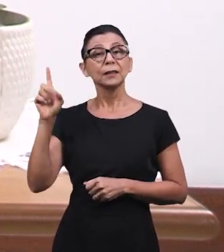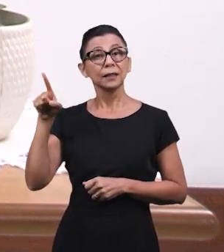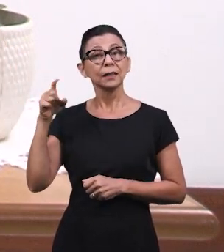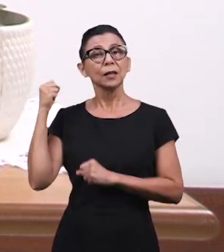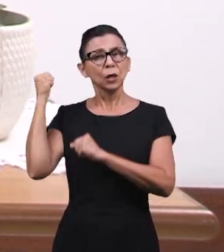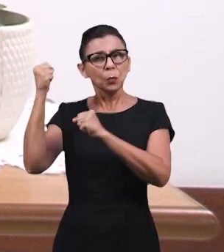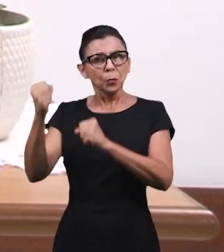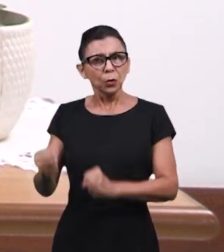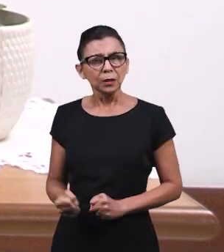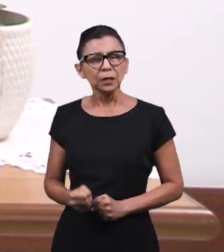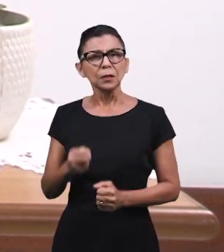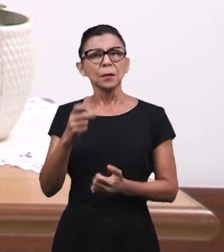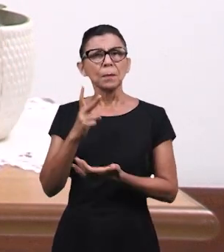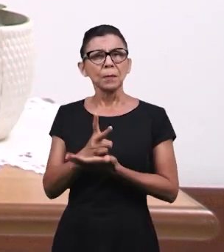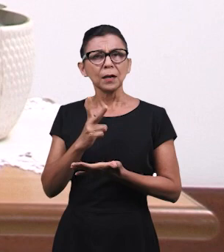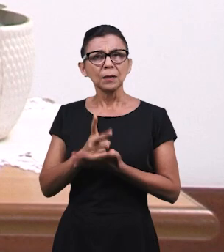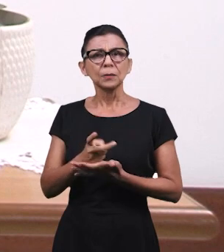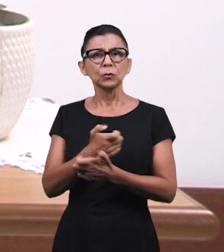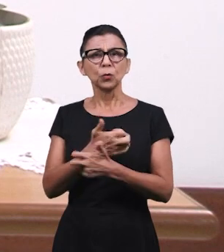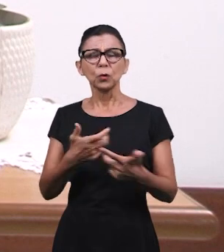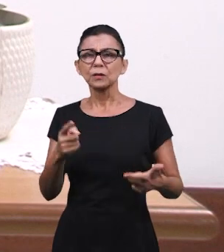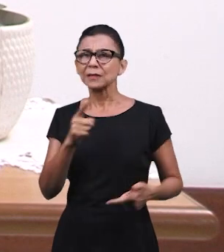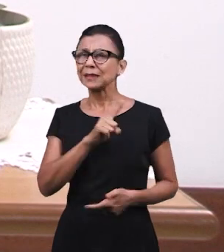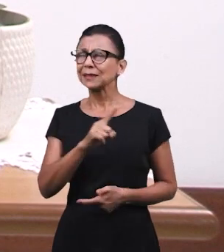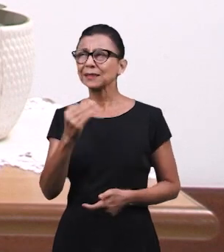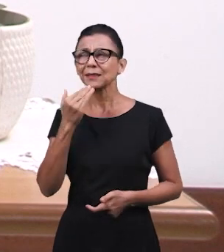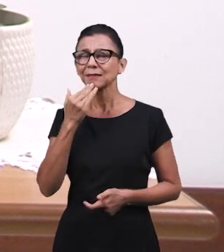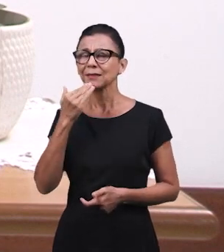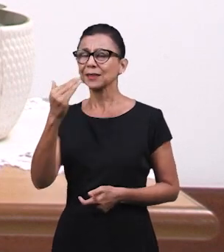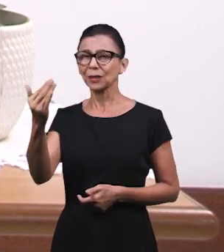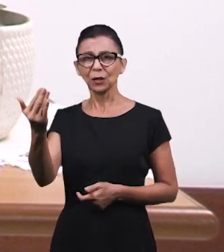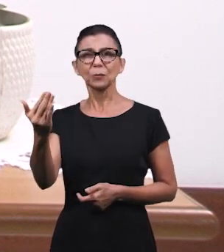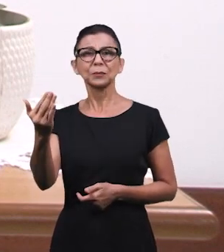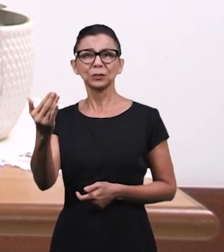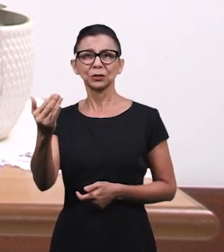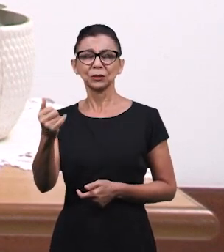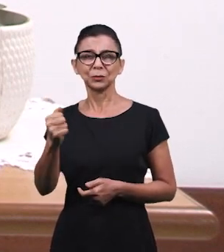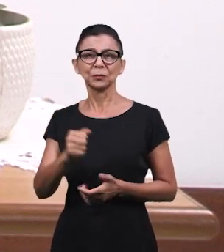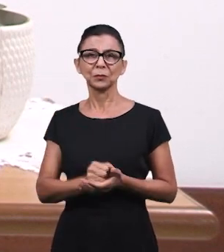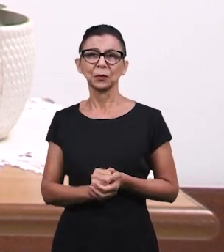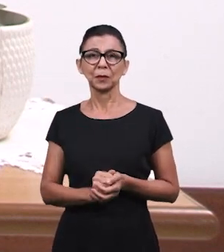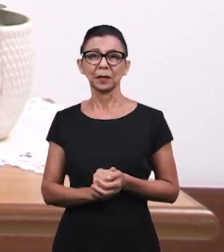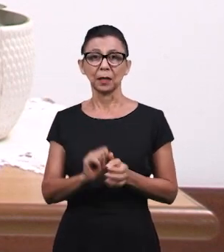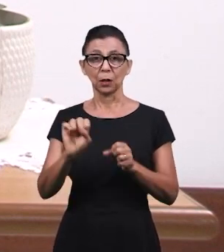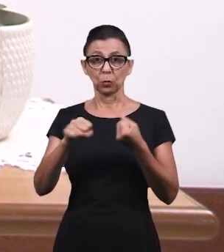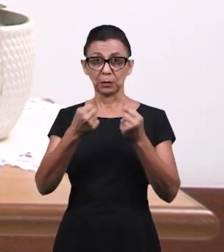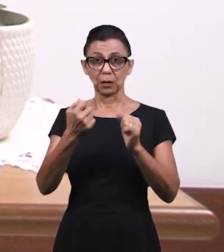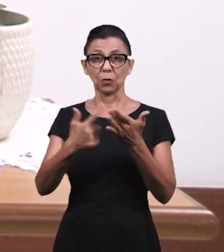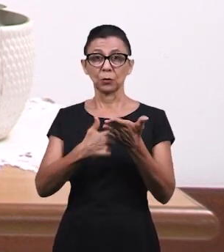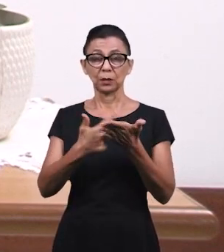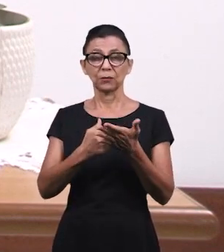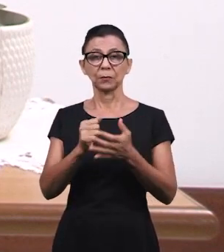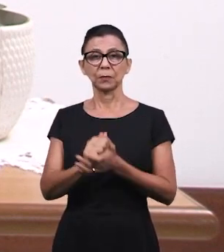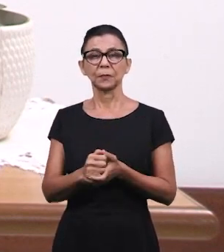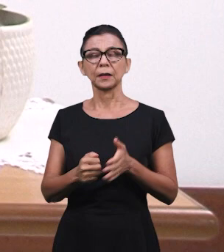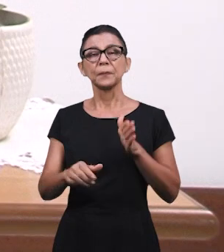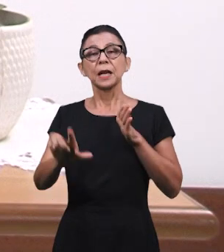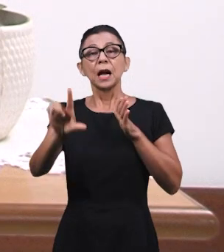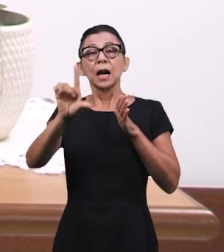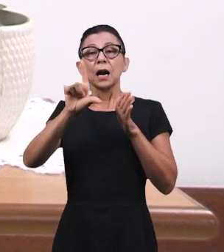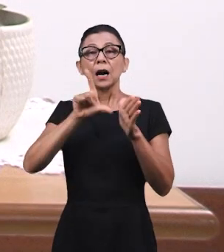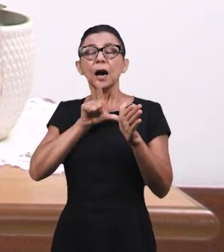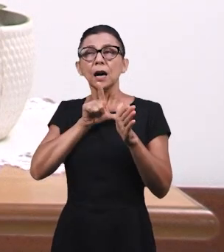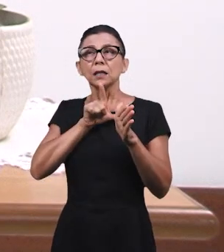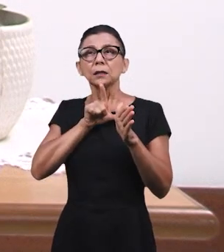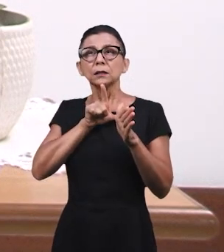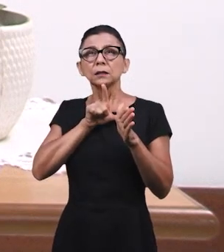попросил. Потому что прежде чем слова пришли на уста твои, говорит Псалом 138, Бог